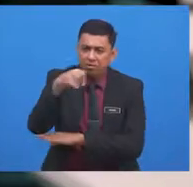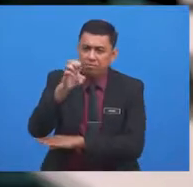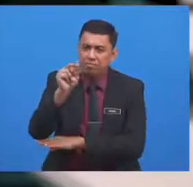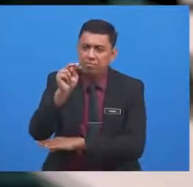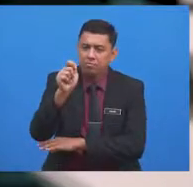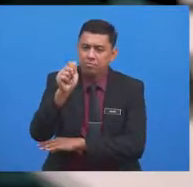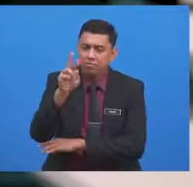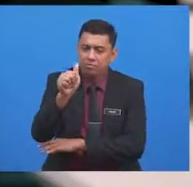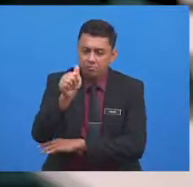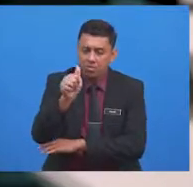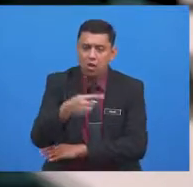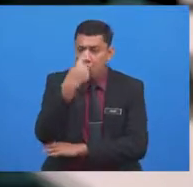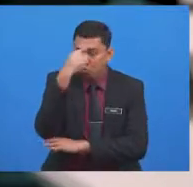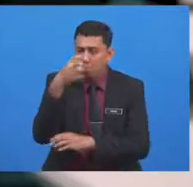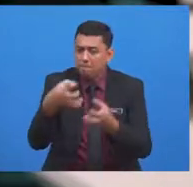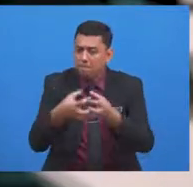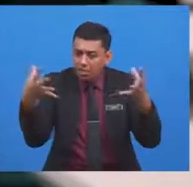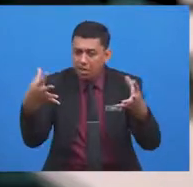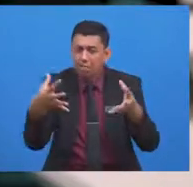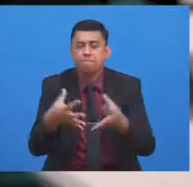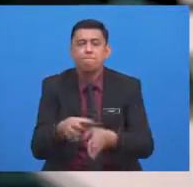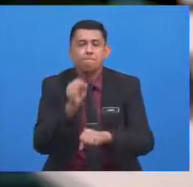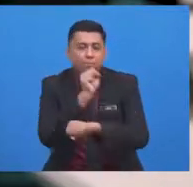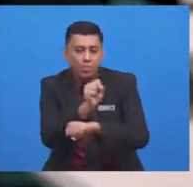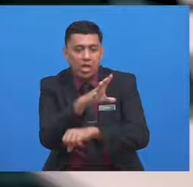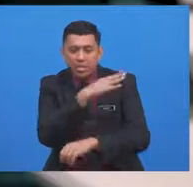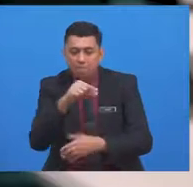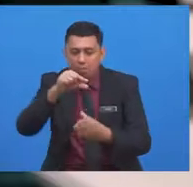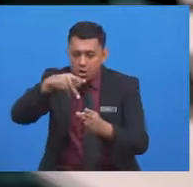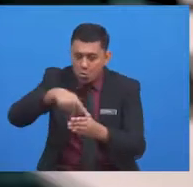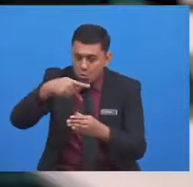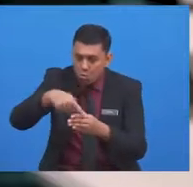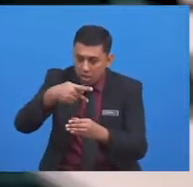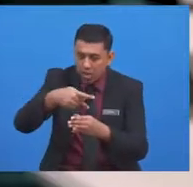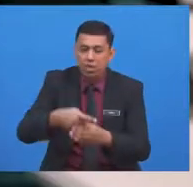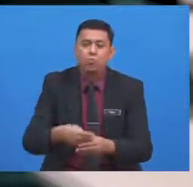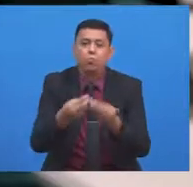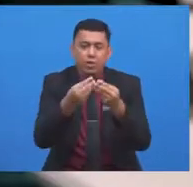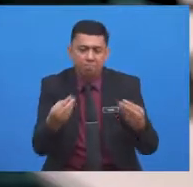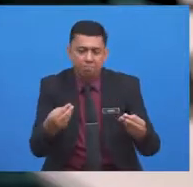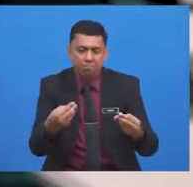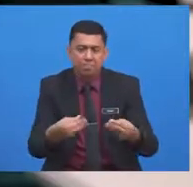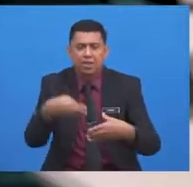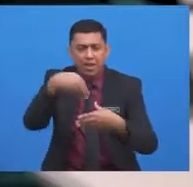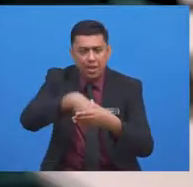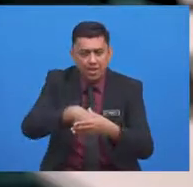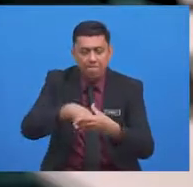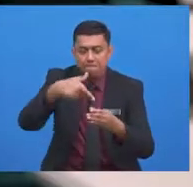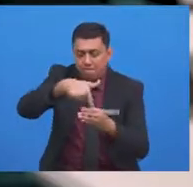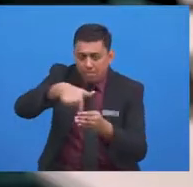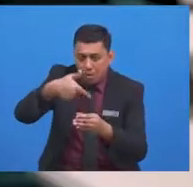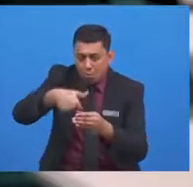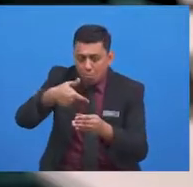manusia untuk memecahkan batuan dan mengorek tanah di dalam sektor perlombongan,